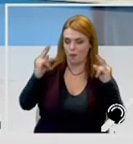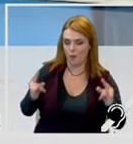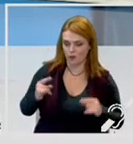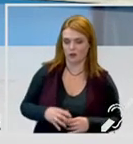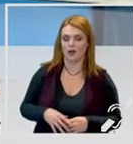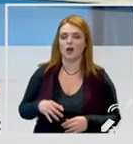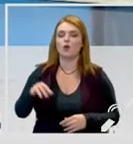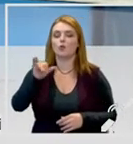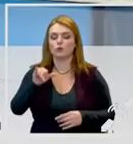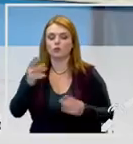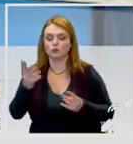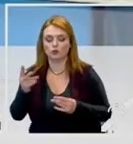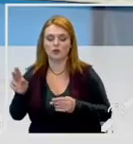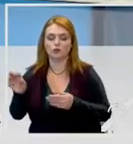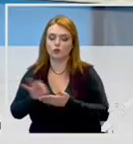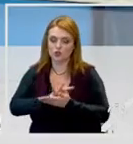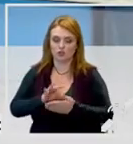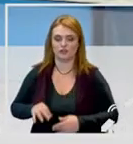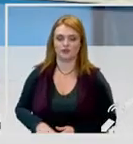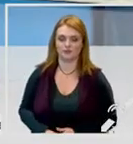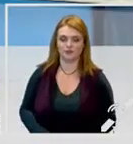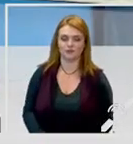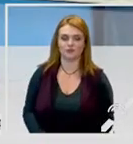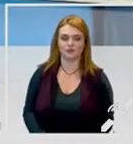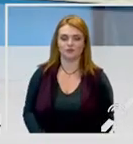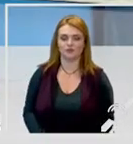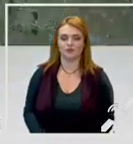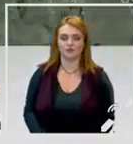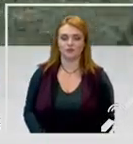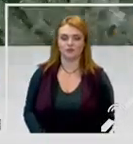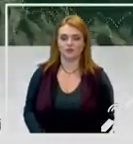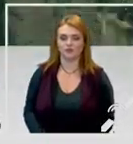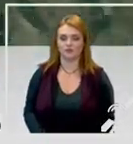necesită reparații urgente și ce soluții au autoritățile.